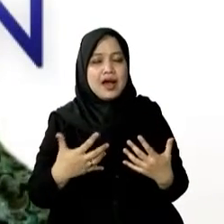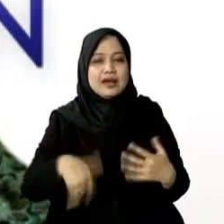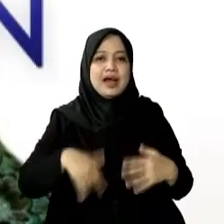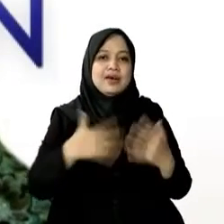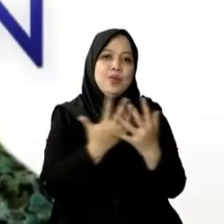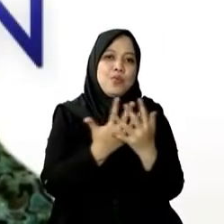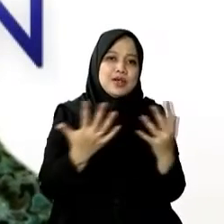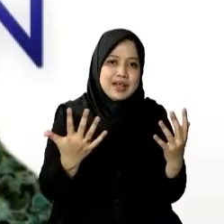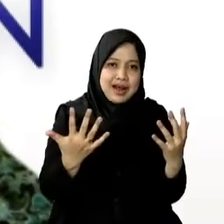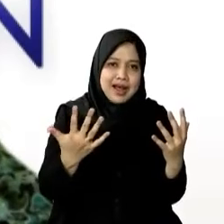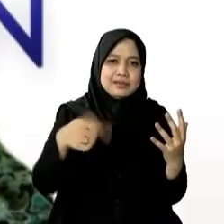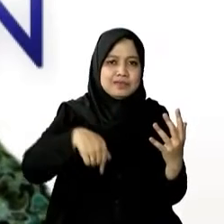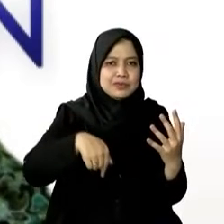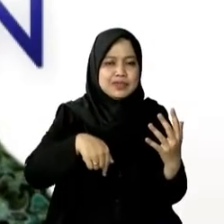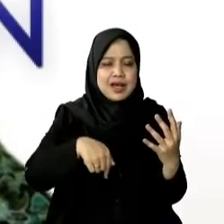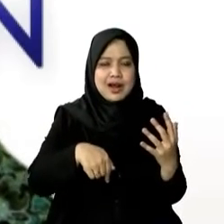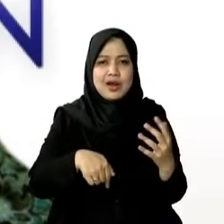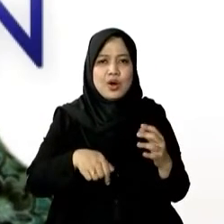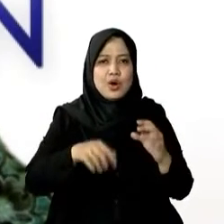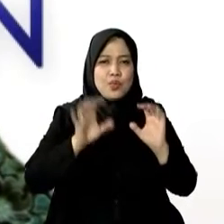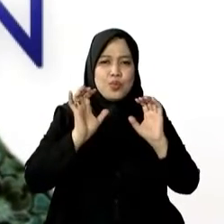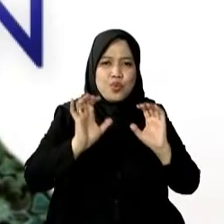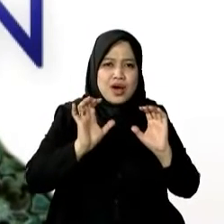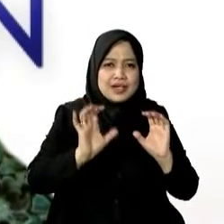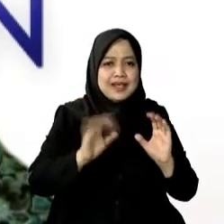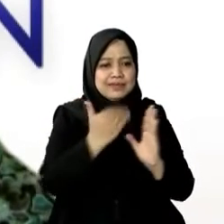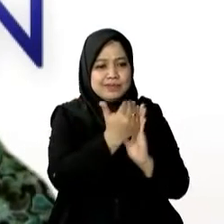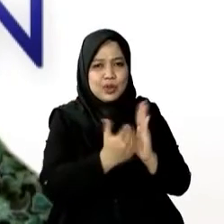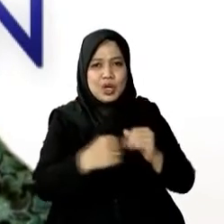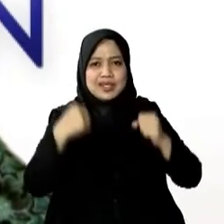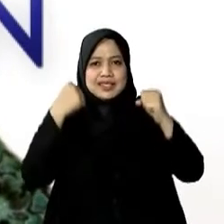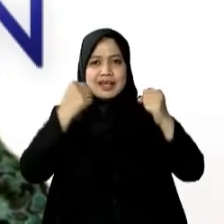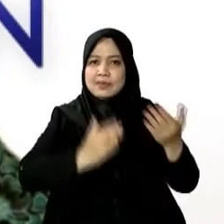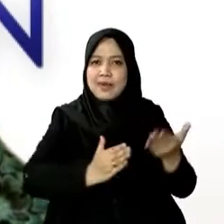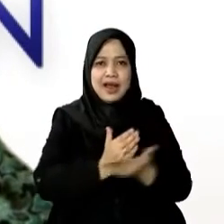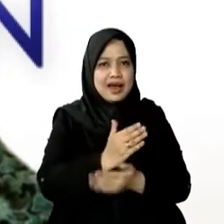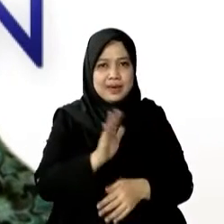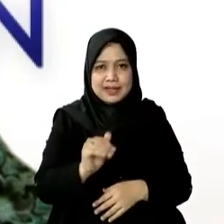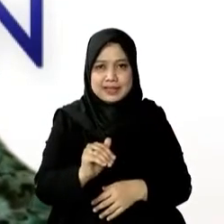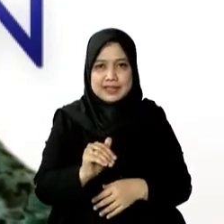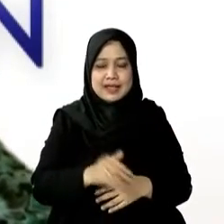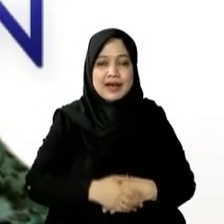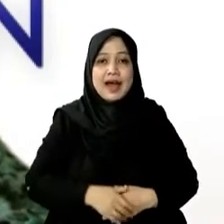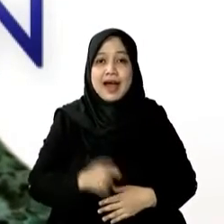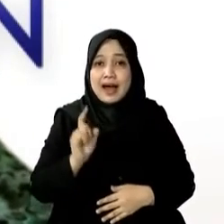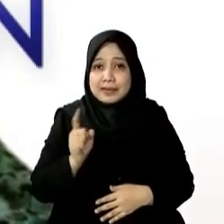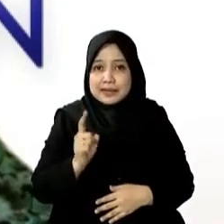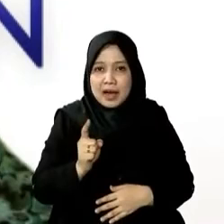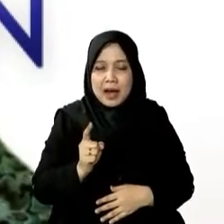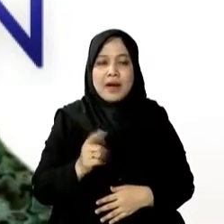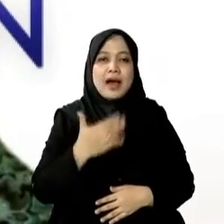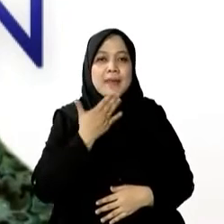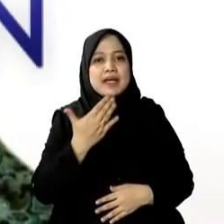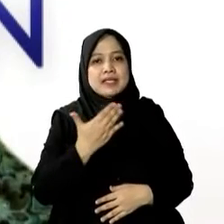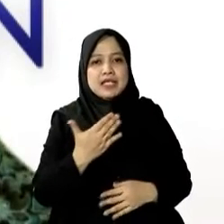yang satu Hai tidak menerapkan protokol setan karena apa karena biasanya mereka